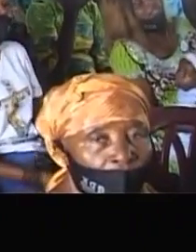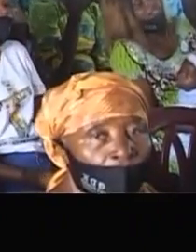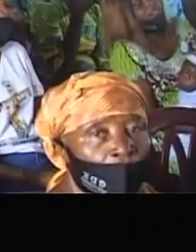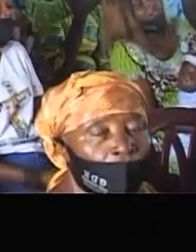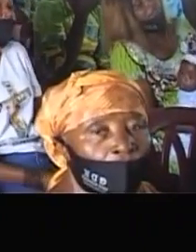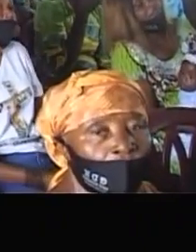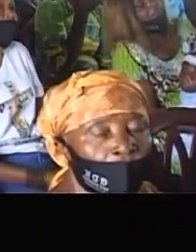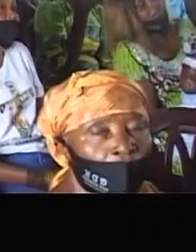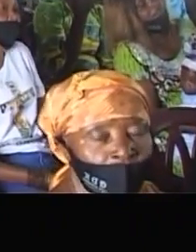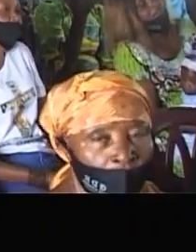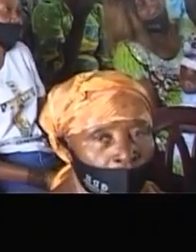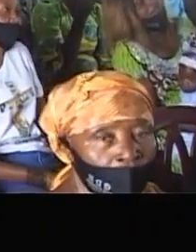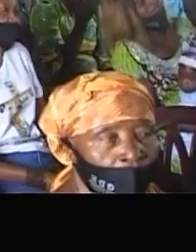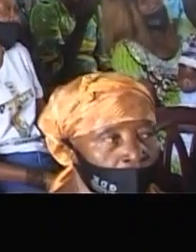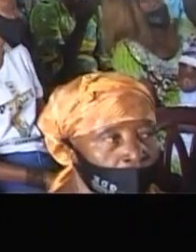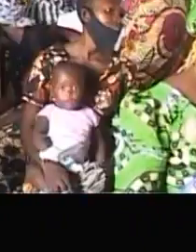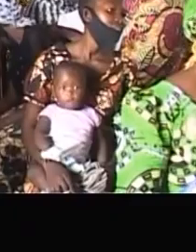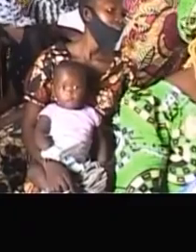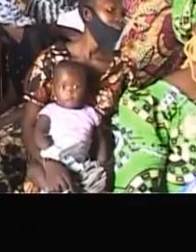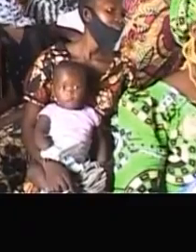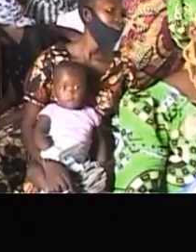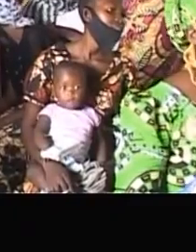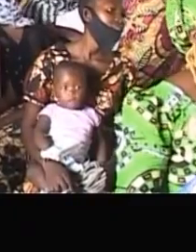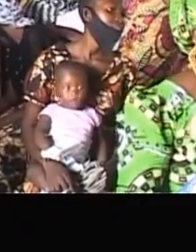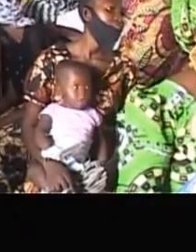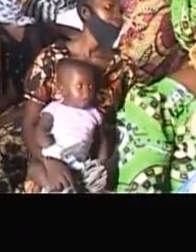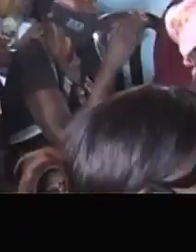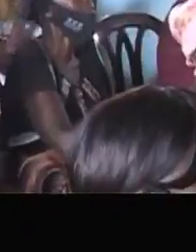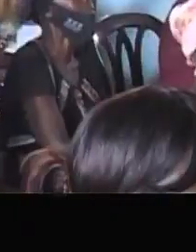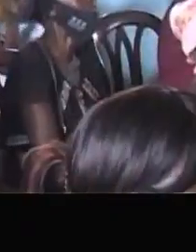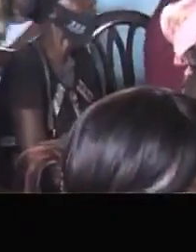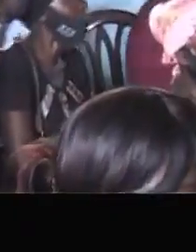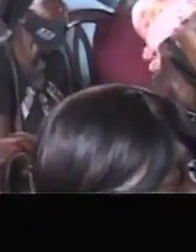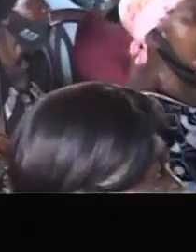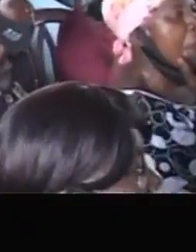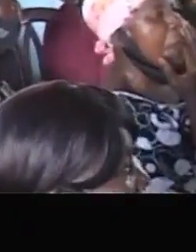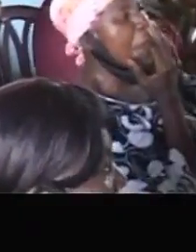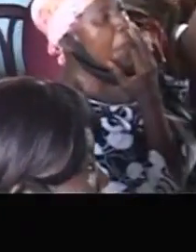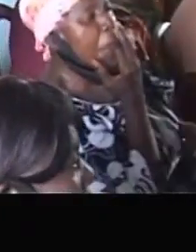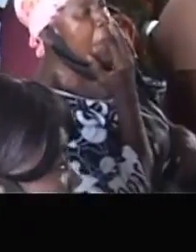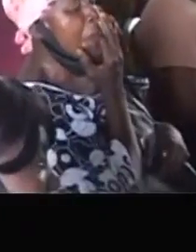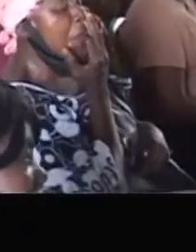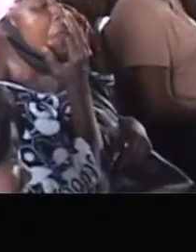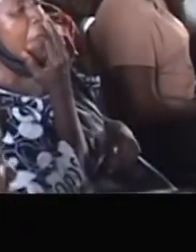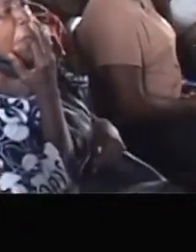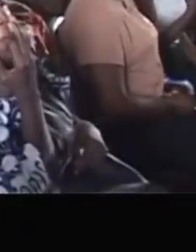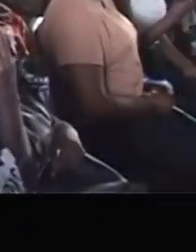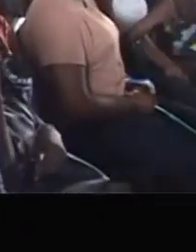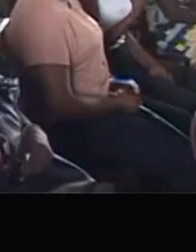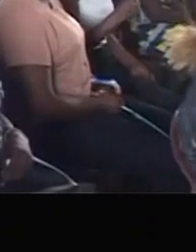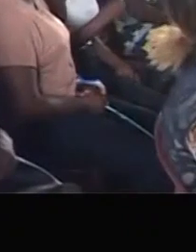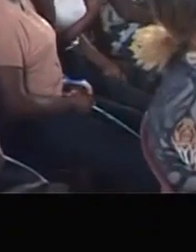l'Union sacrée de la nation, vision du chef de l'État. Selon lui, cette vision est en phase avec les objectifs de sa